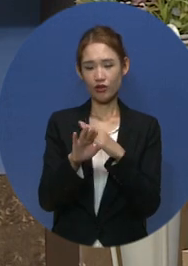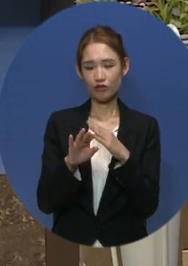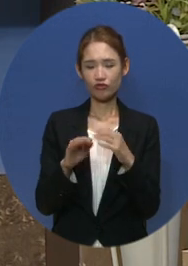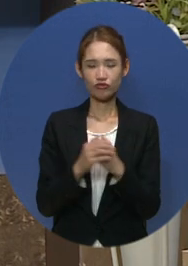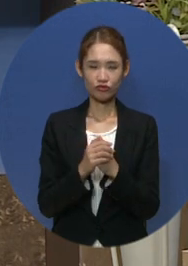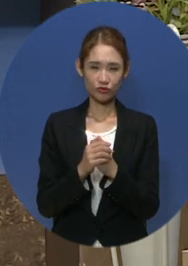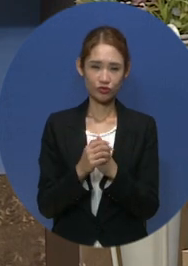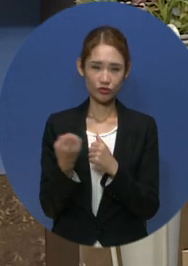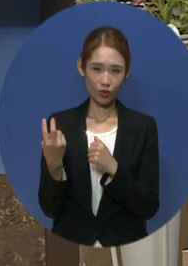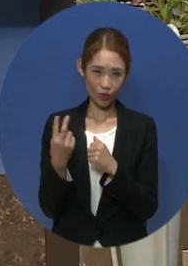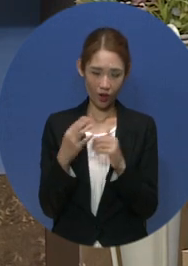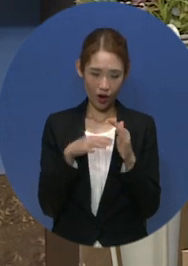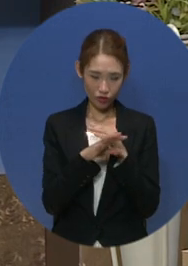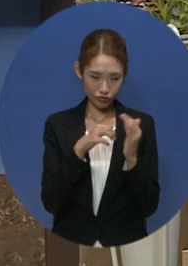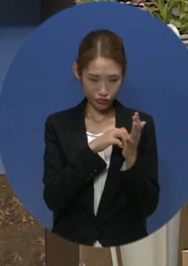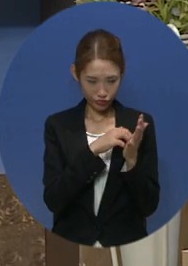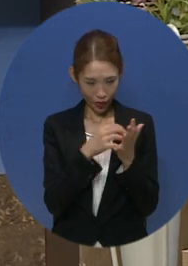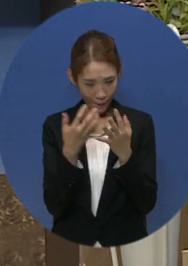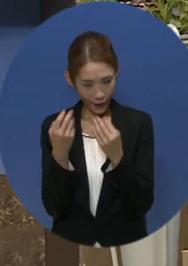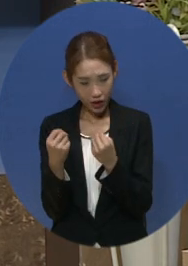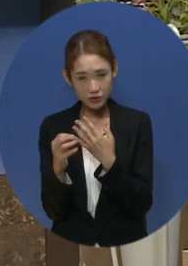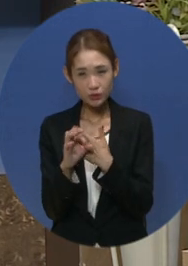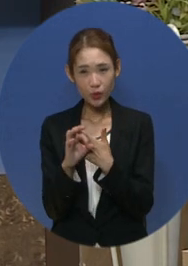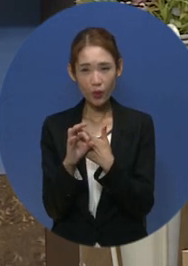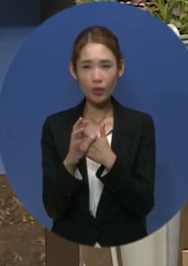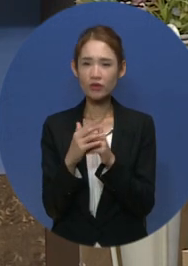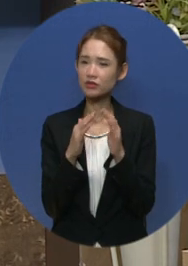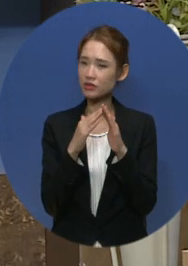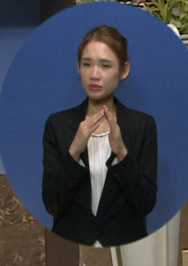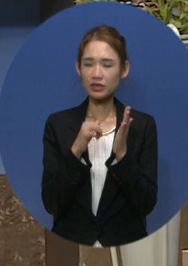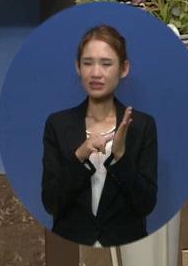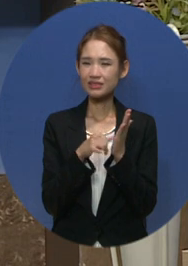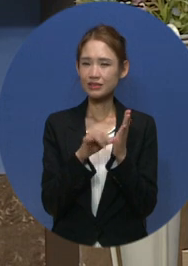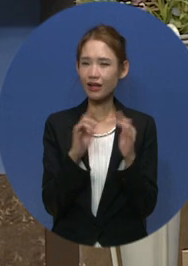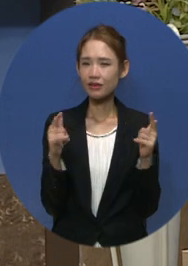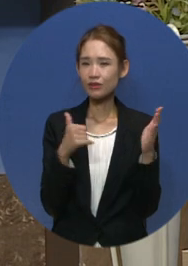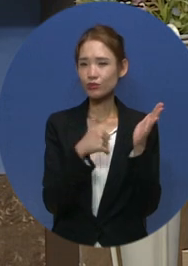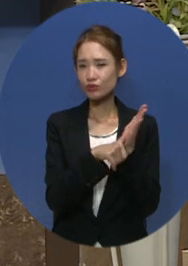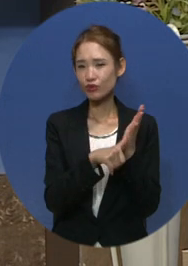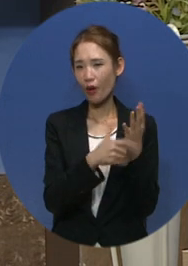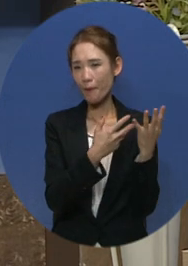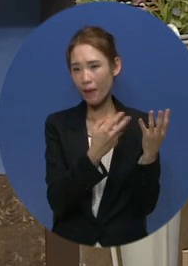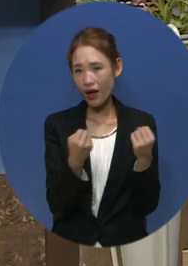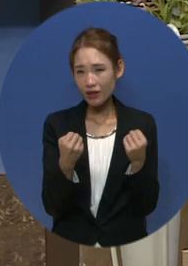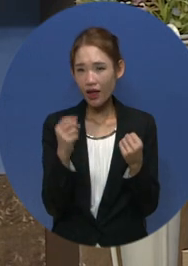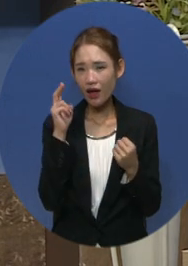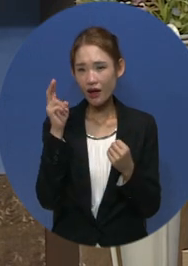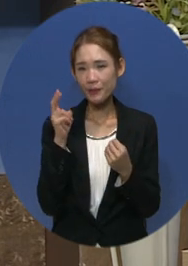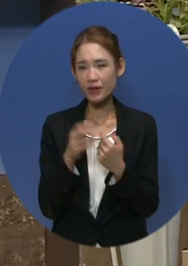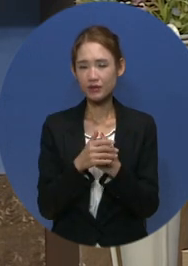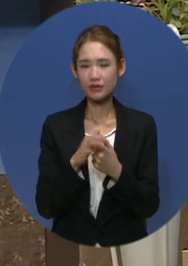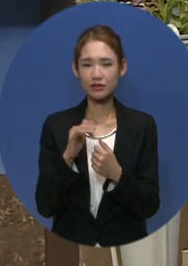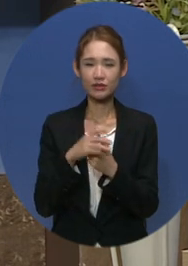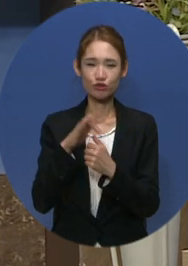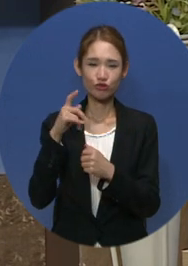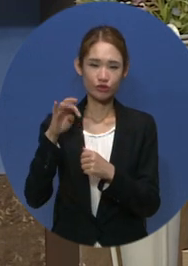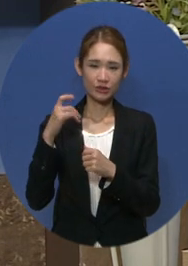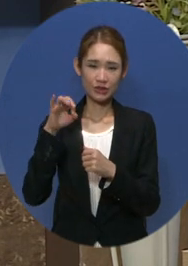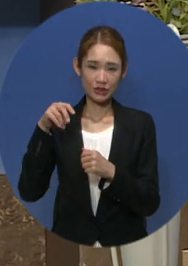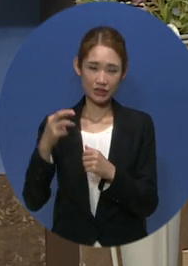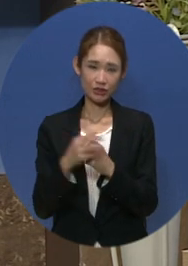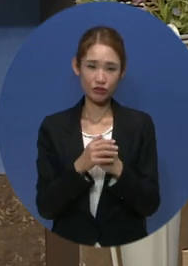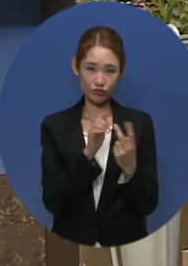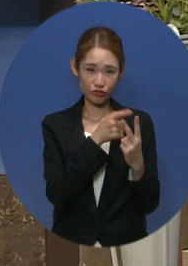가구라든지 또 가구 수가 많은 분들께서는 또 집에 안 쓰는 물건들이 참 많으니까 그럴 때 구디스토어나